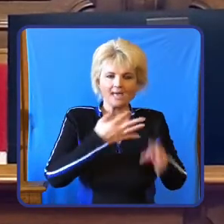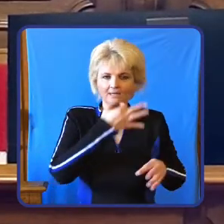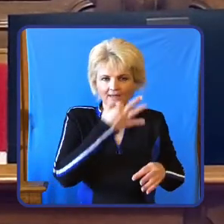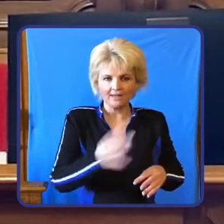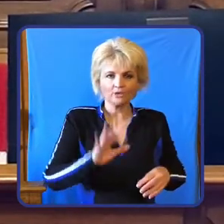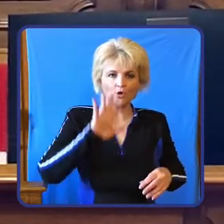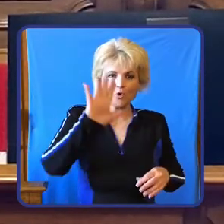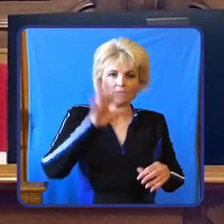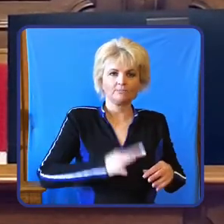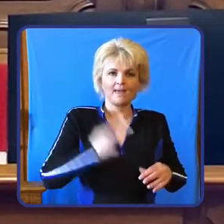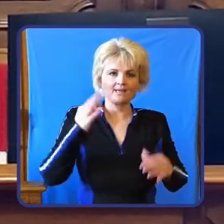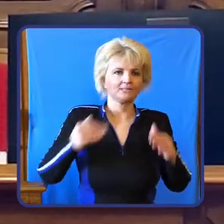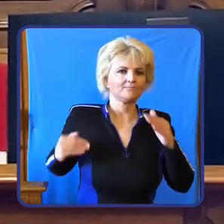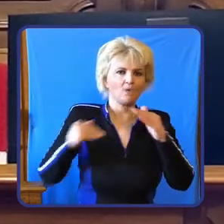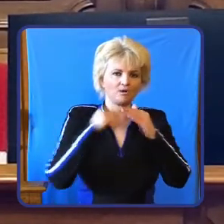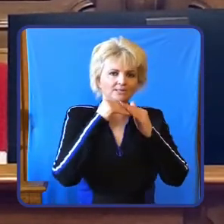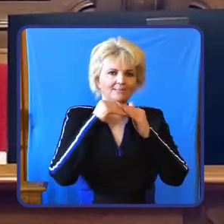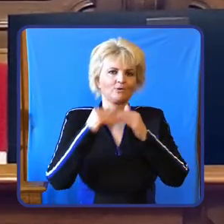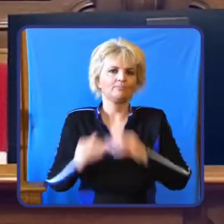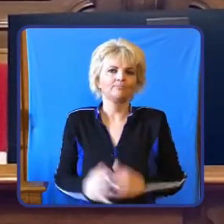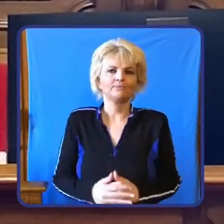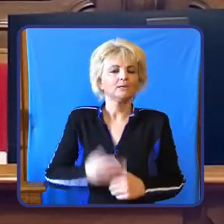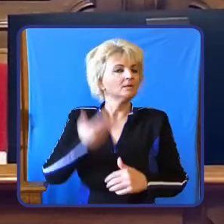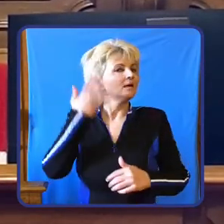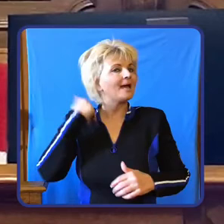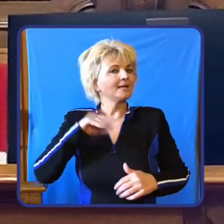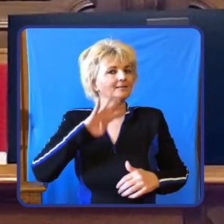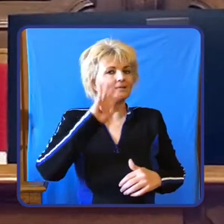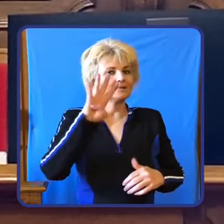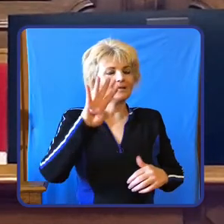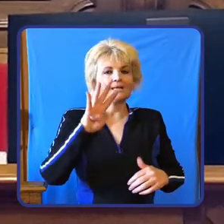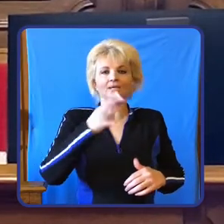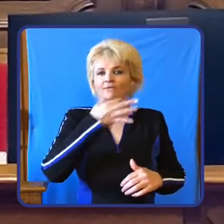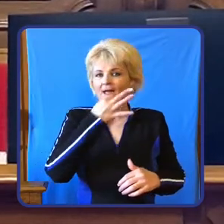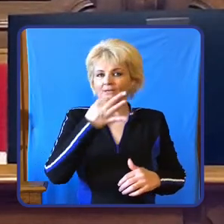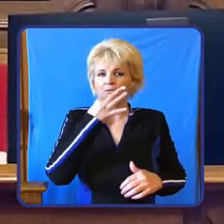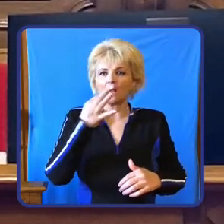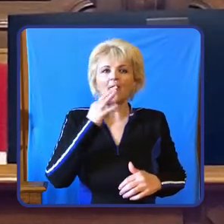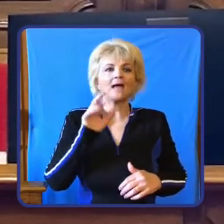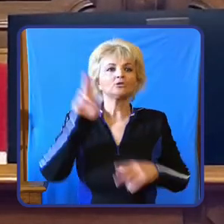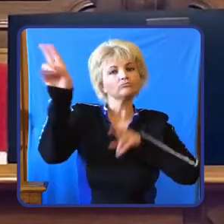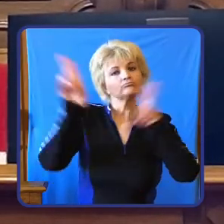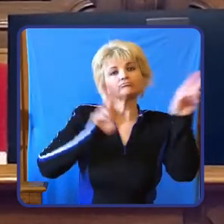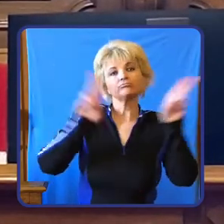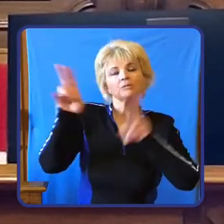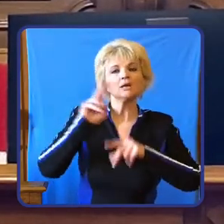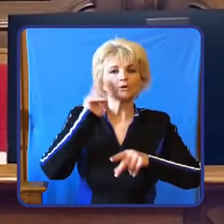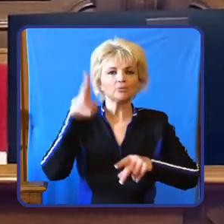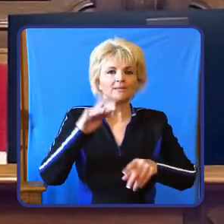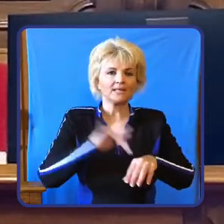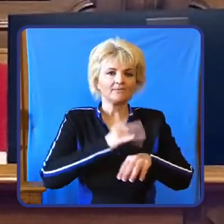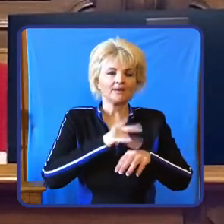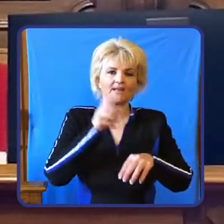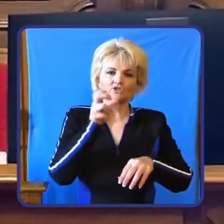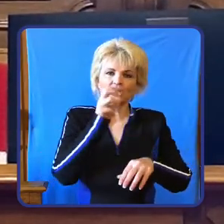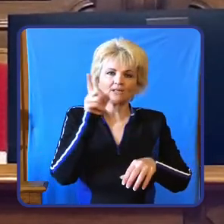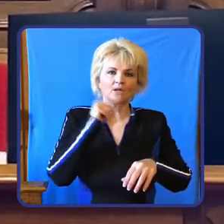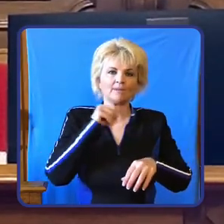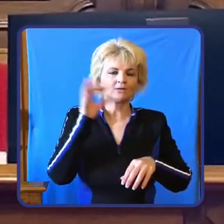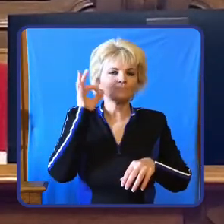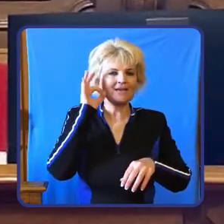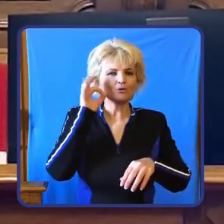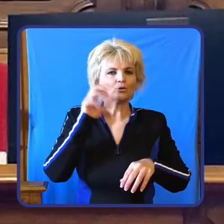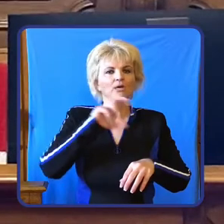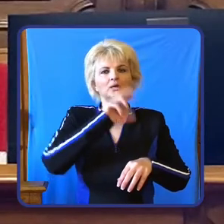fel 5 perc terjedelemben. Eddig 4 napirend előtti felszólás érkezett: Krupicer Ferenc, Cseri Tamás, Benkő Zsolt és